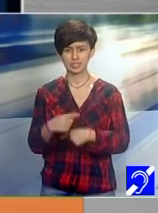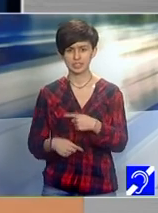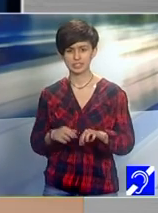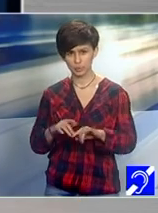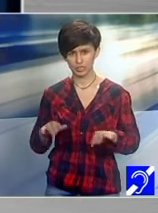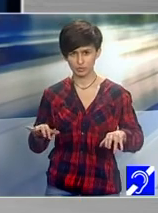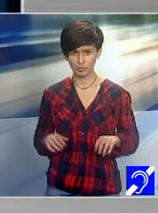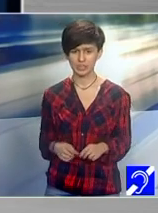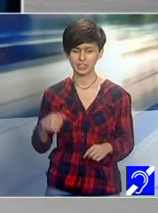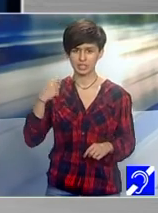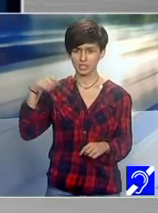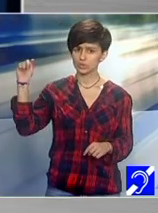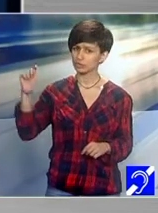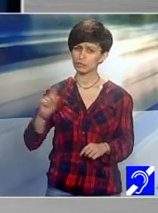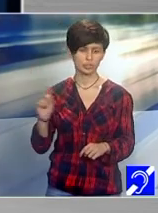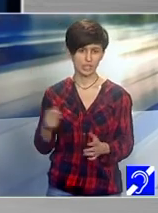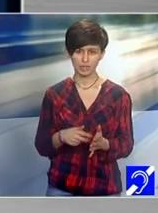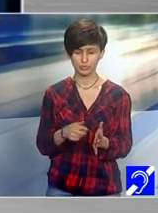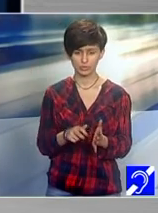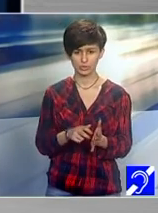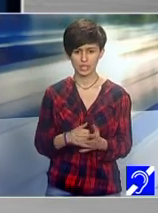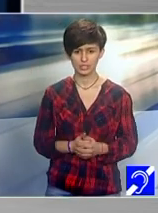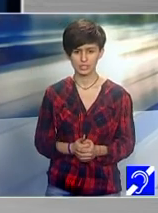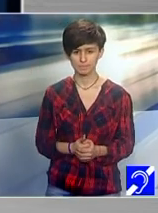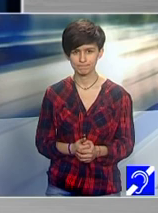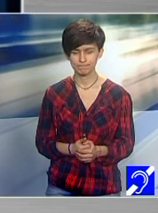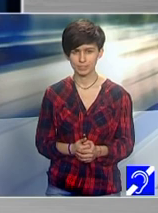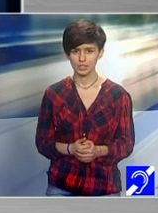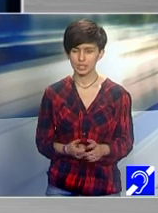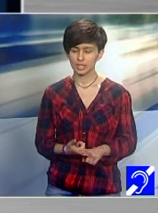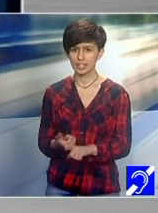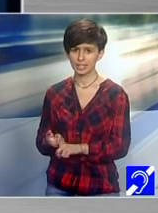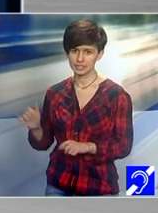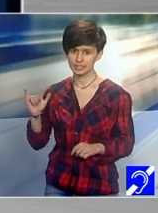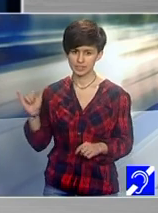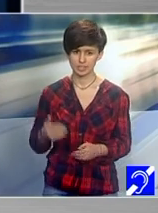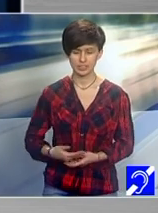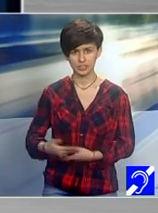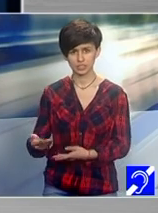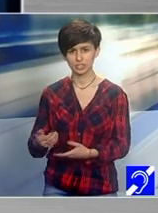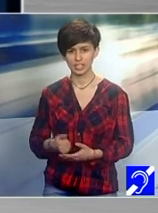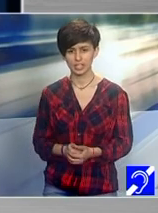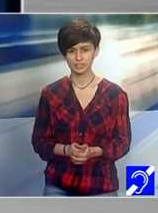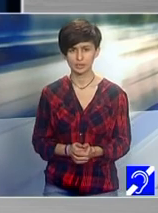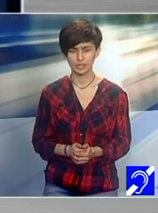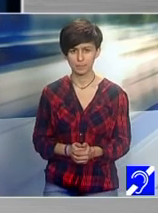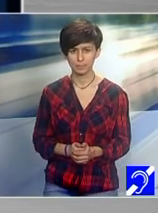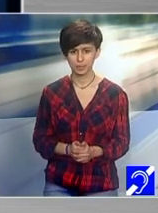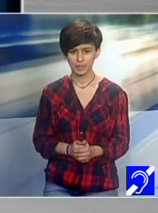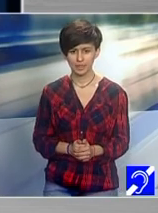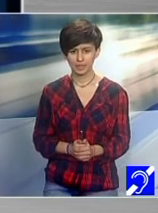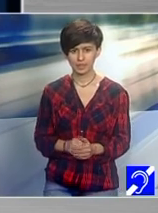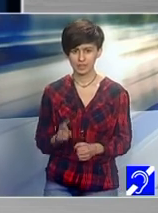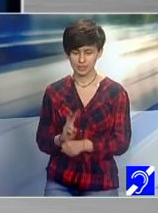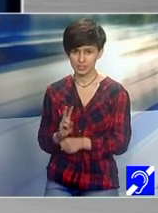mult ne blochează, referitor la cine asigură mentenanța acelui program. Omul și-a dat demisia, va veni altă persoană care o să ne spună,